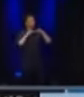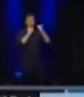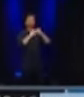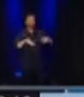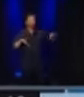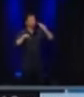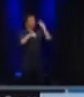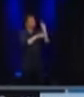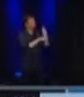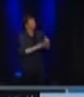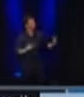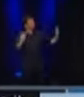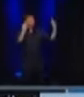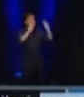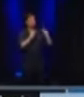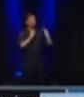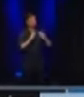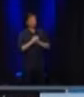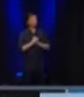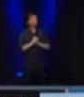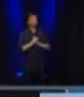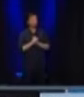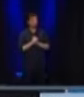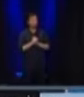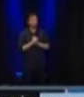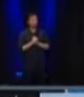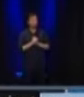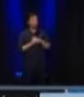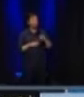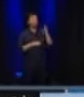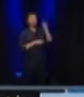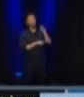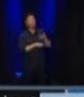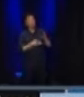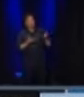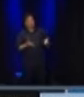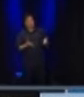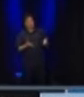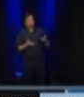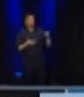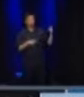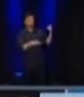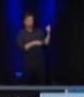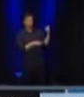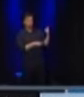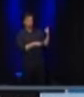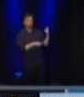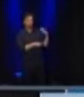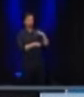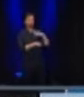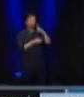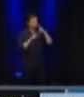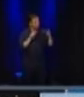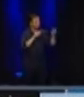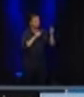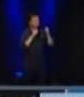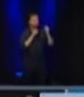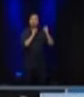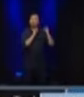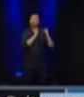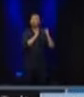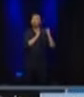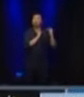même la situation, effectivement, techniquement, sont sur le jaune, mais elle est quand même en contrôle. Je vous dirais que la